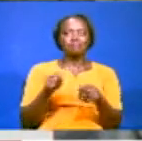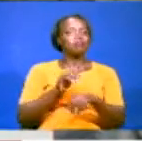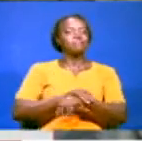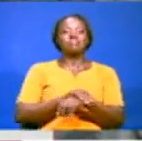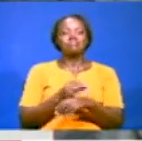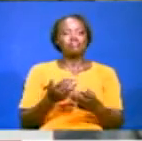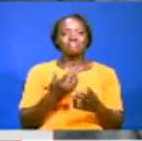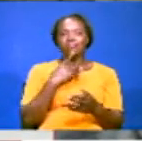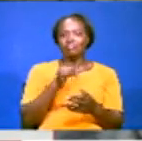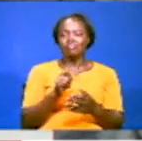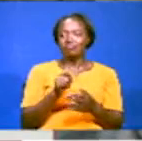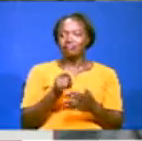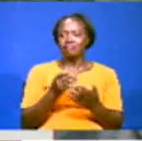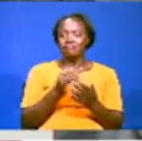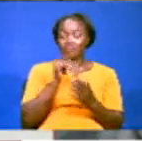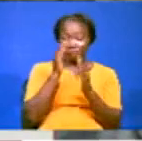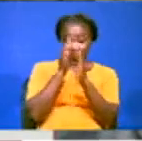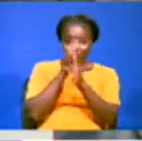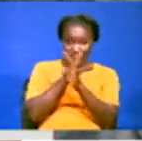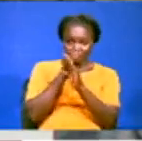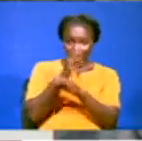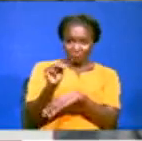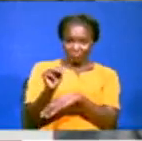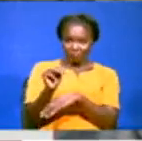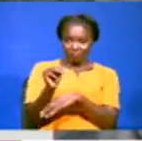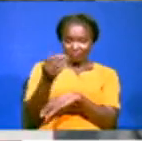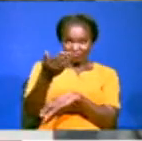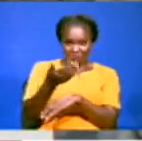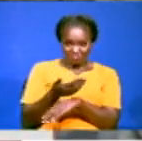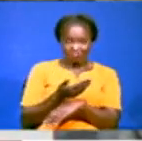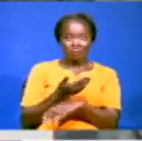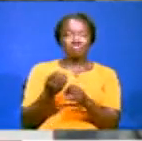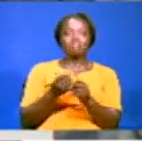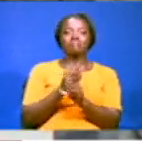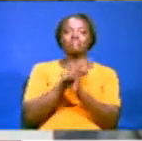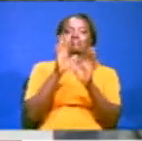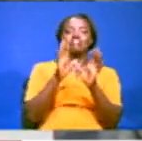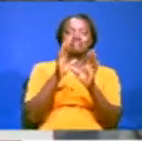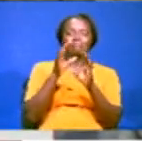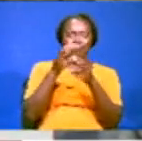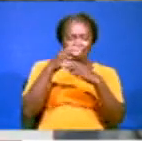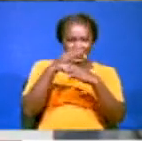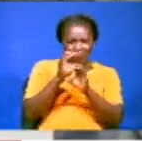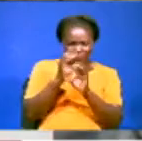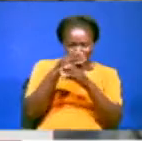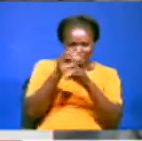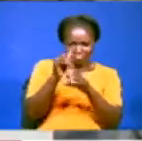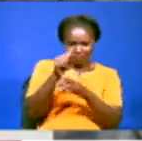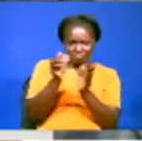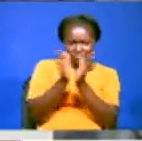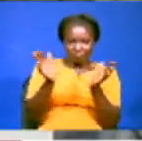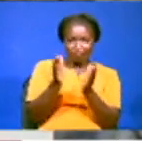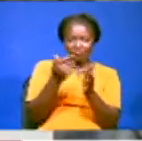Kwa hivyo ningeomba tusiwafiche hawa wagonjwa, waweze kujitokeza, screening inafanyika katika any public hospital and it is